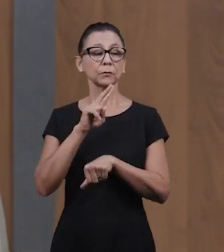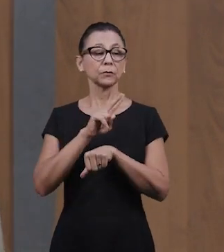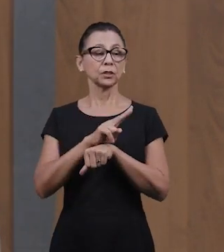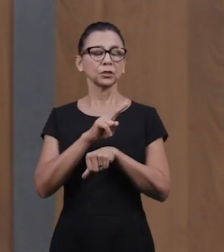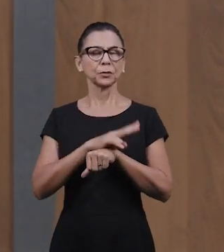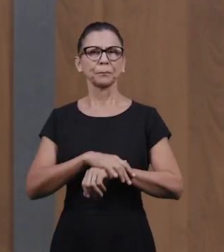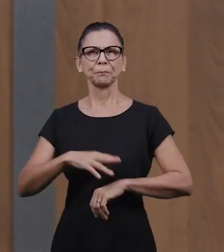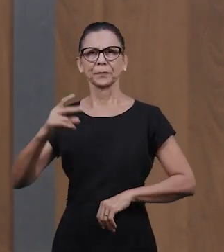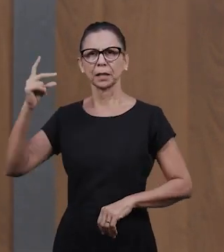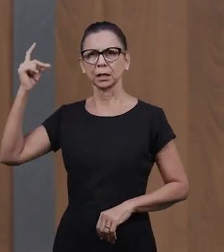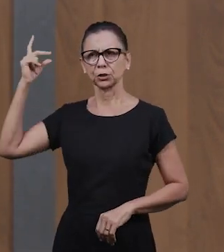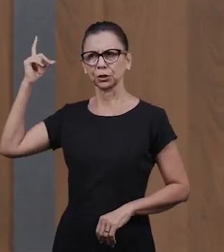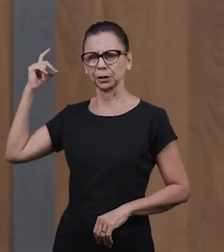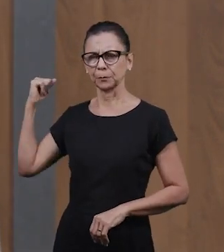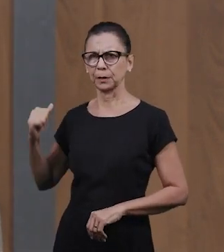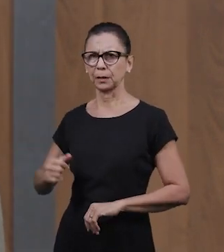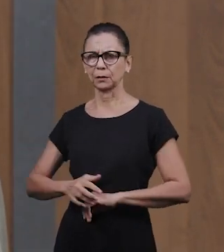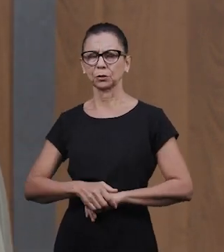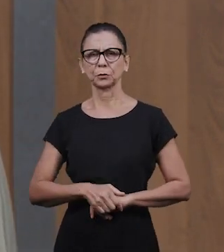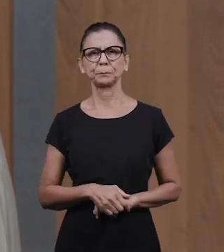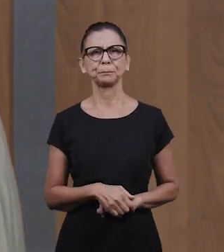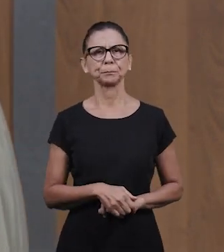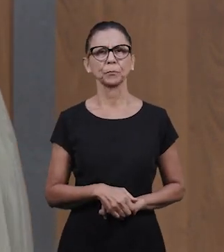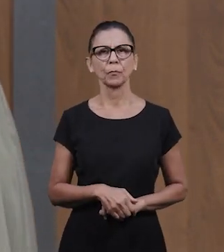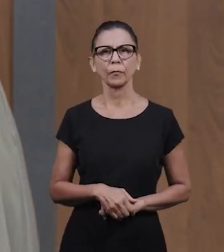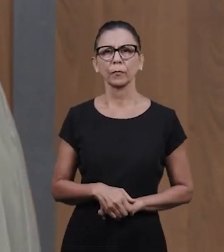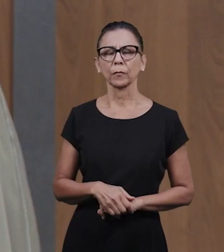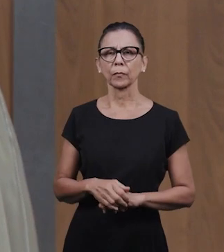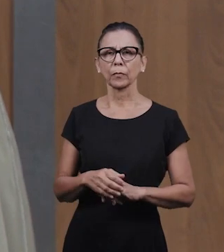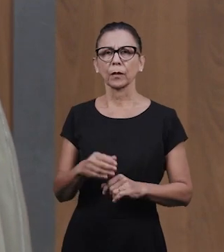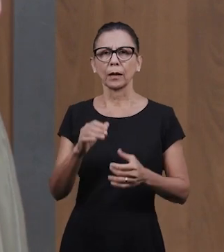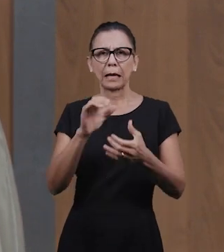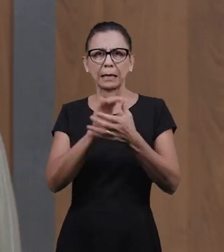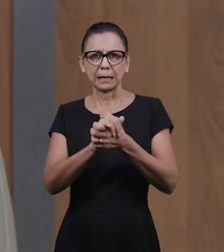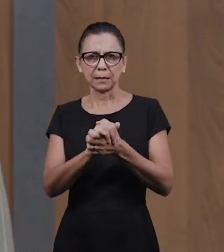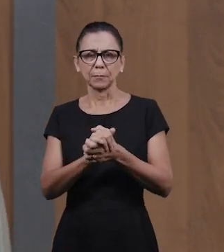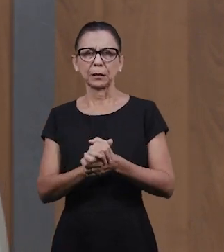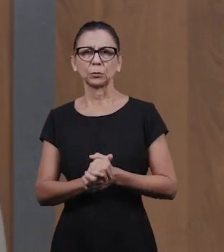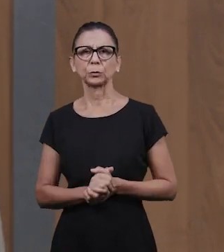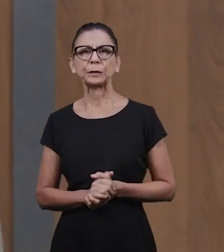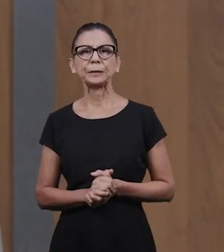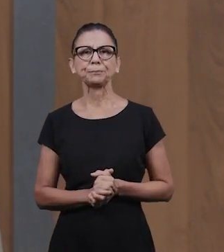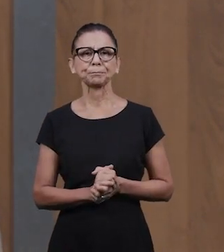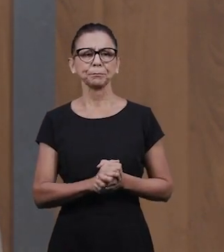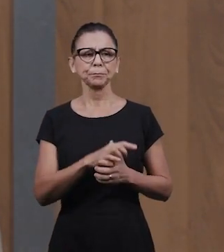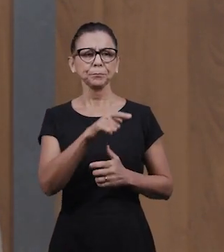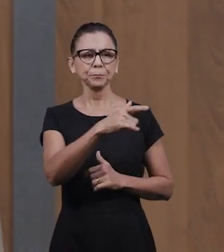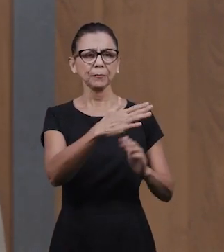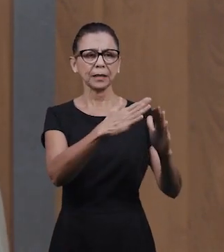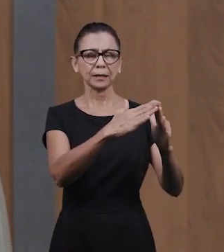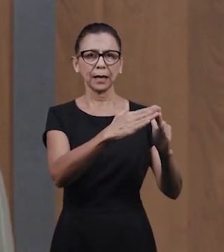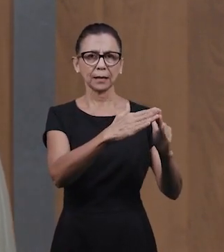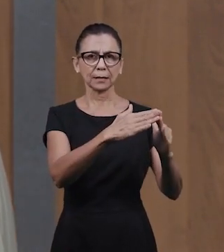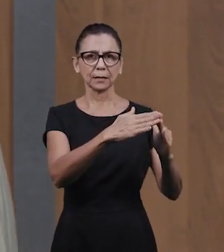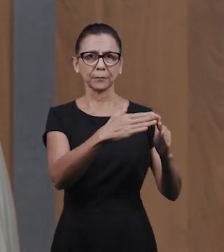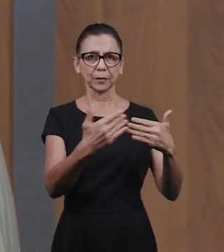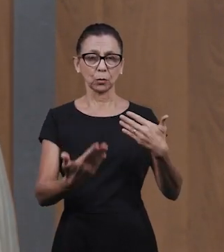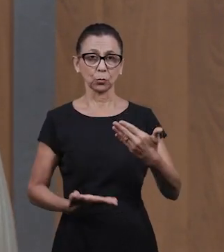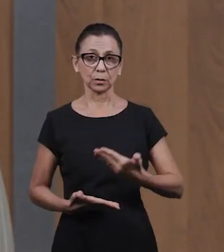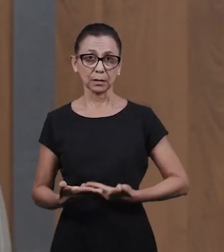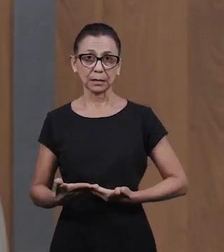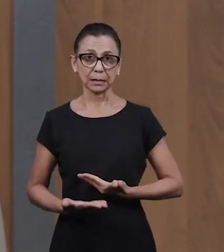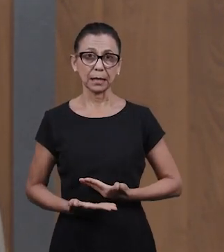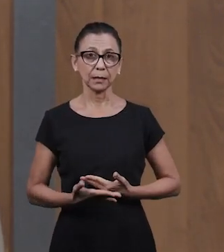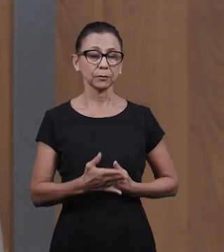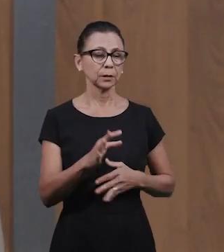serviteur vigilant. À cette époque, quand le propriétaire de la maison se mariait, ceux qui travaillaient chez